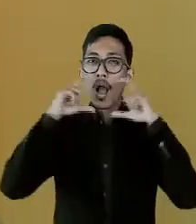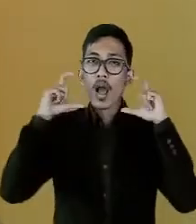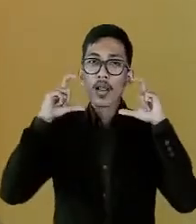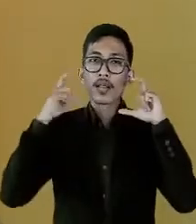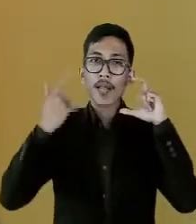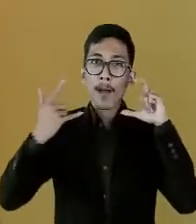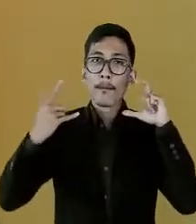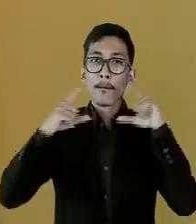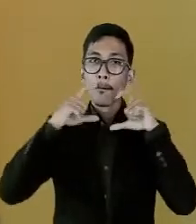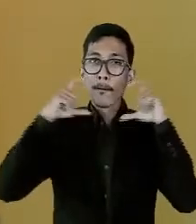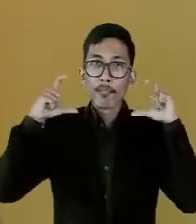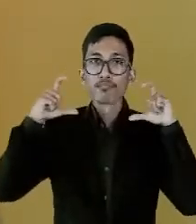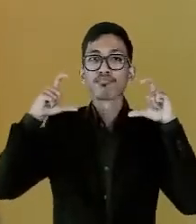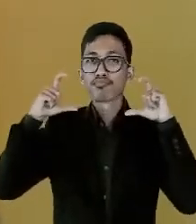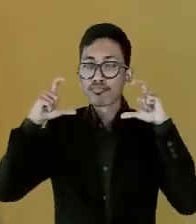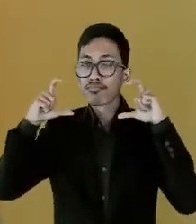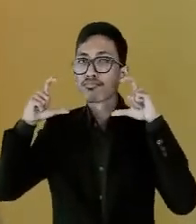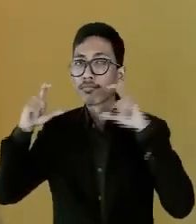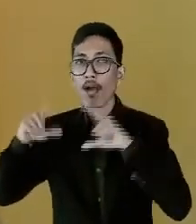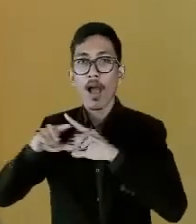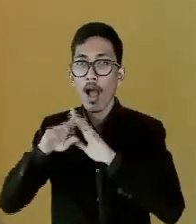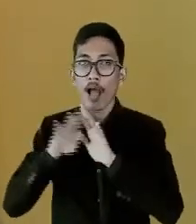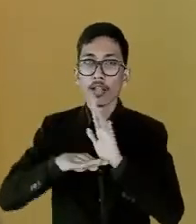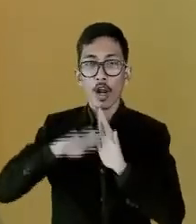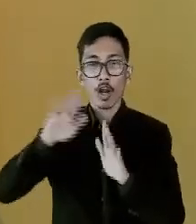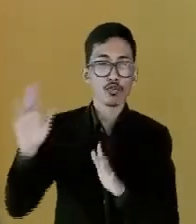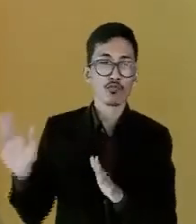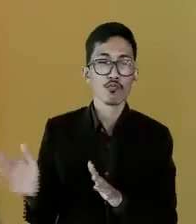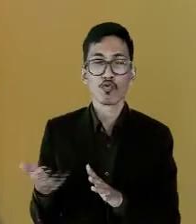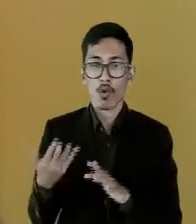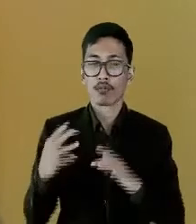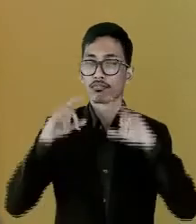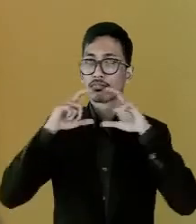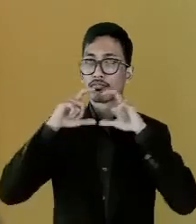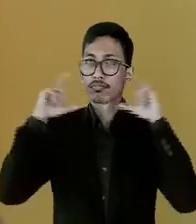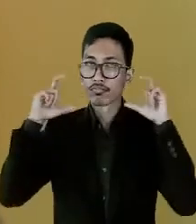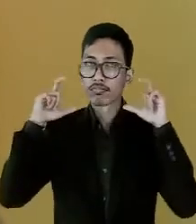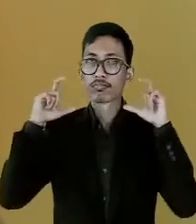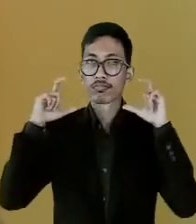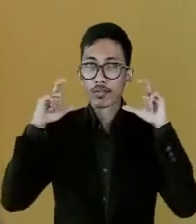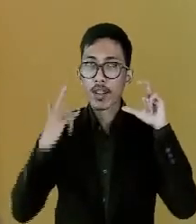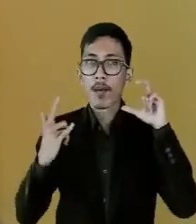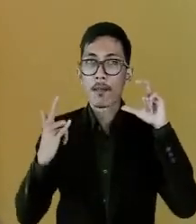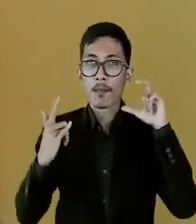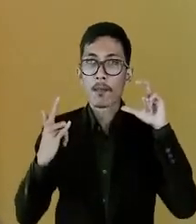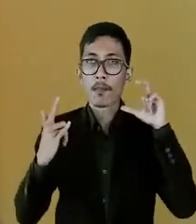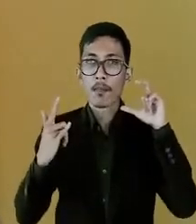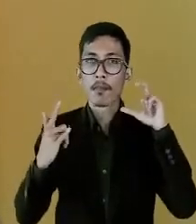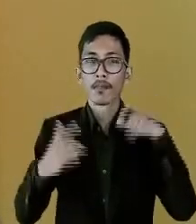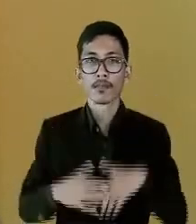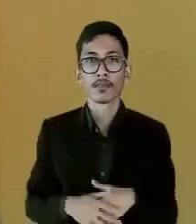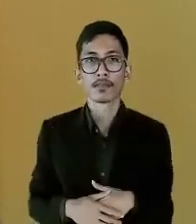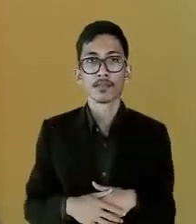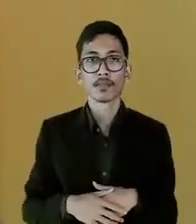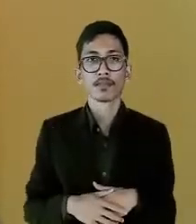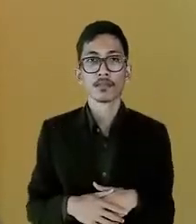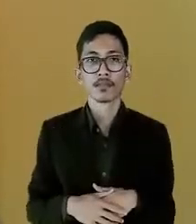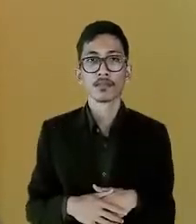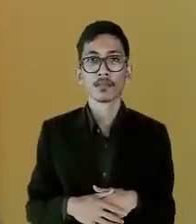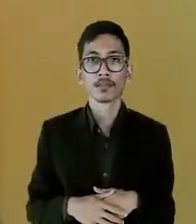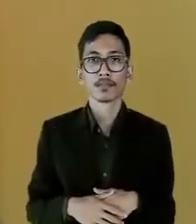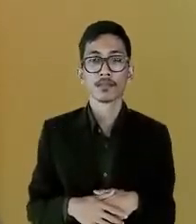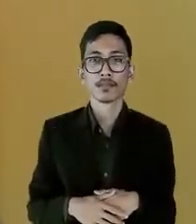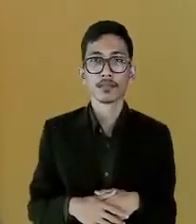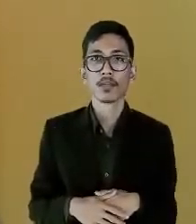acara-acara ramai, keramaian atau ibadah ataupun apa, tetapi masker itu kalau bisa digunakan untuk selamanya